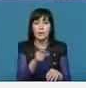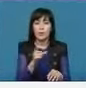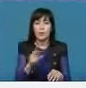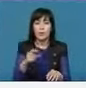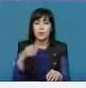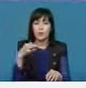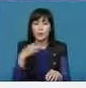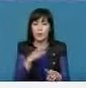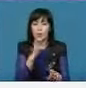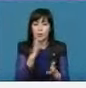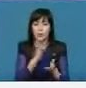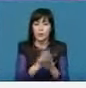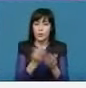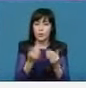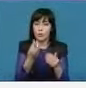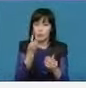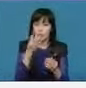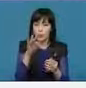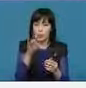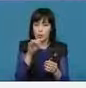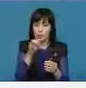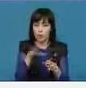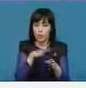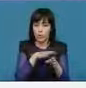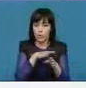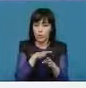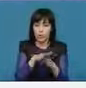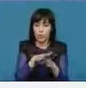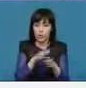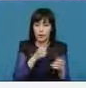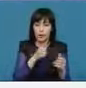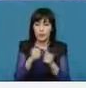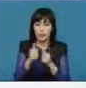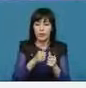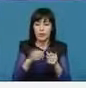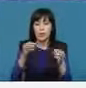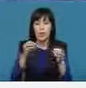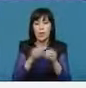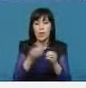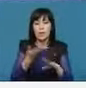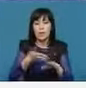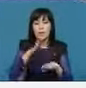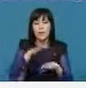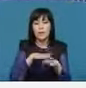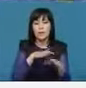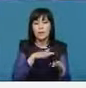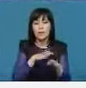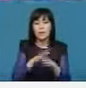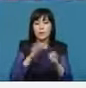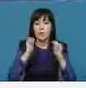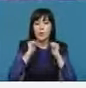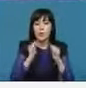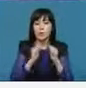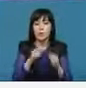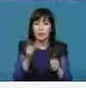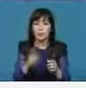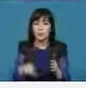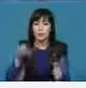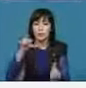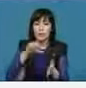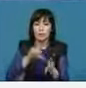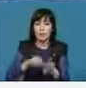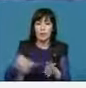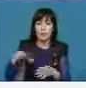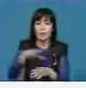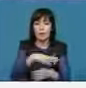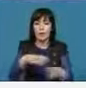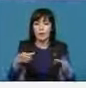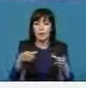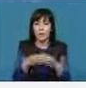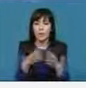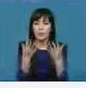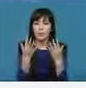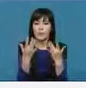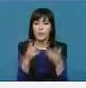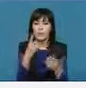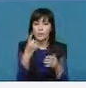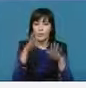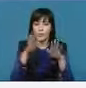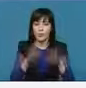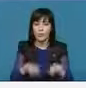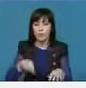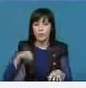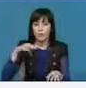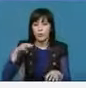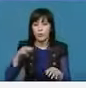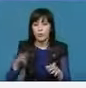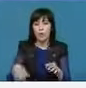берсін. Биыл 3-ші рет ұйымдастырылып отырған турнирге 10 салмақ дәрежесі бойынша спортшылар қатысты. Жалпы командалық есепте 1-ші орынды